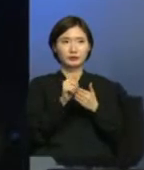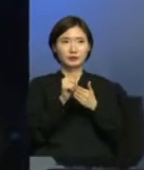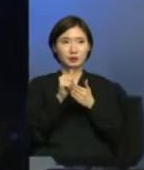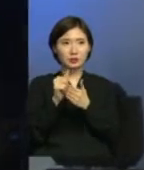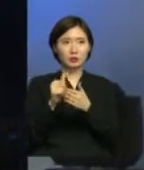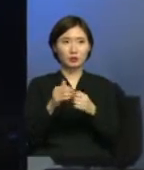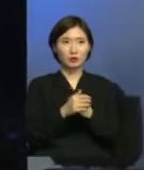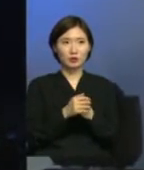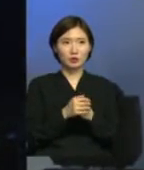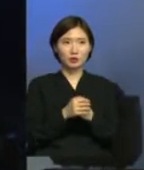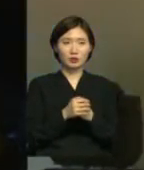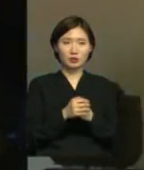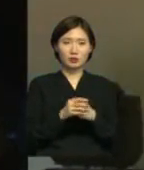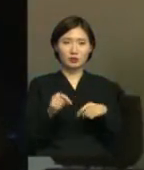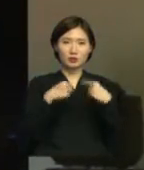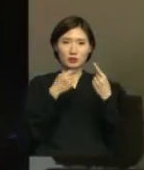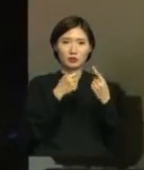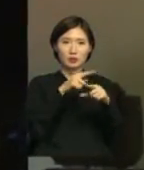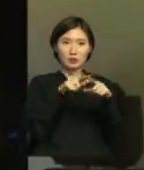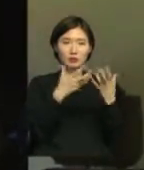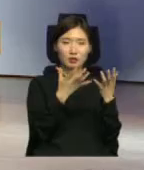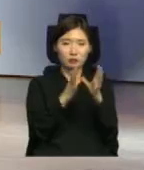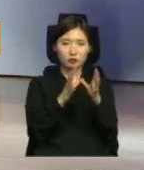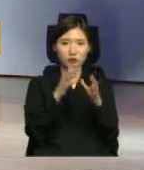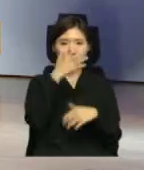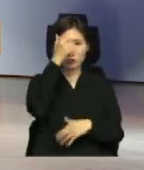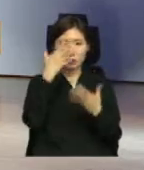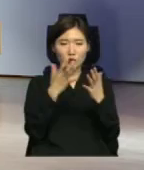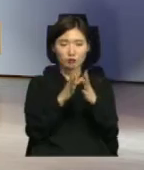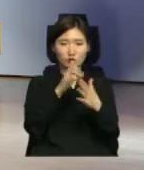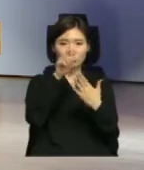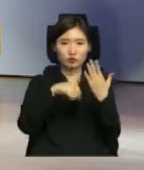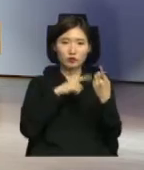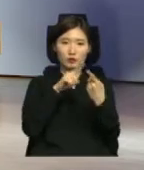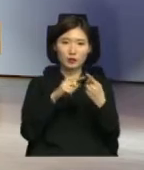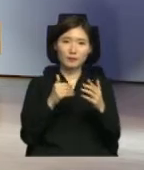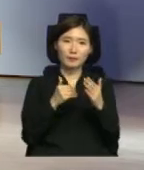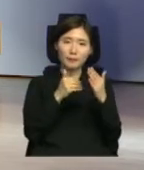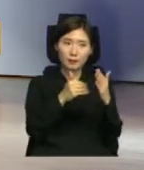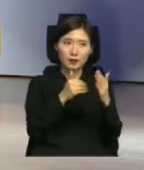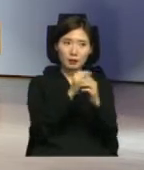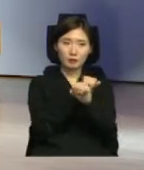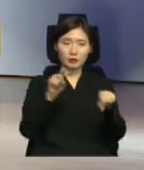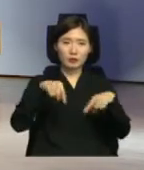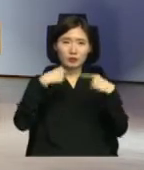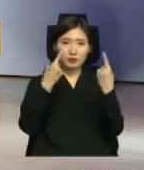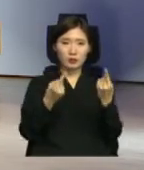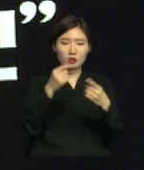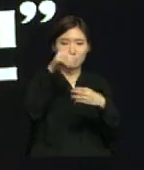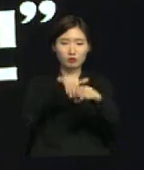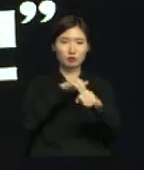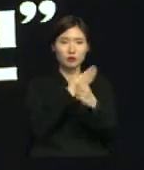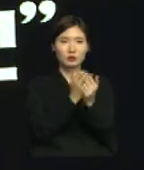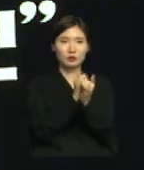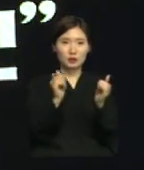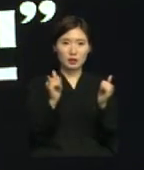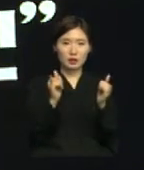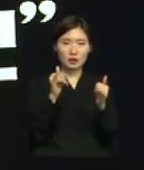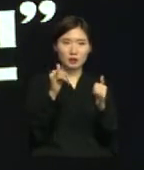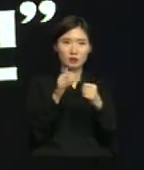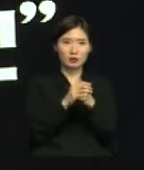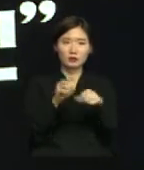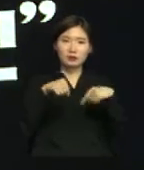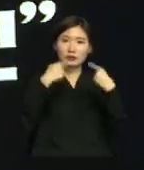이후 참가자들의 발표는 일반부, 청소년부 차례대로 진행됐으며 무대에선 참가자들은 유권자로서 선거 참여의